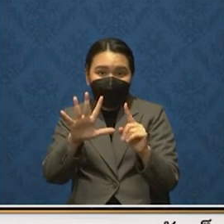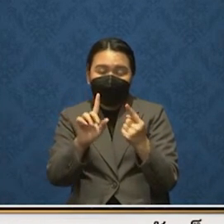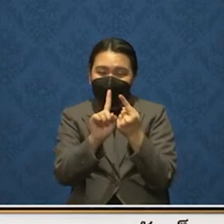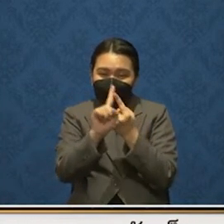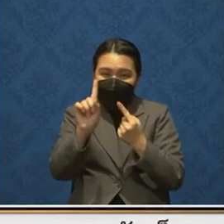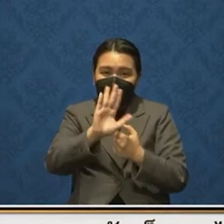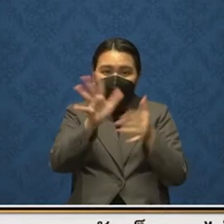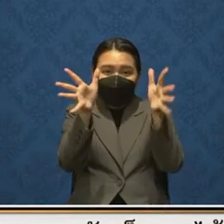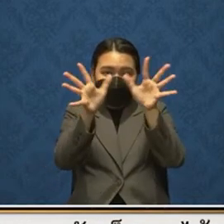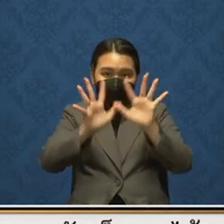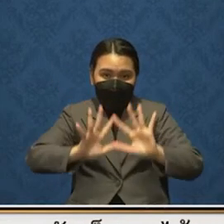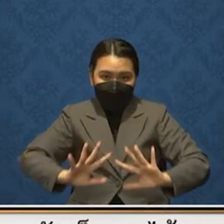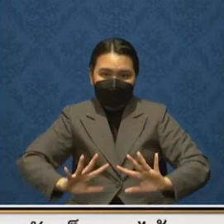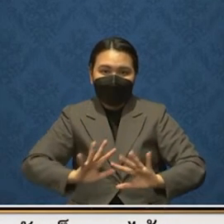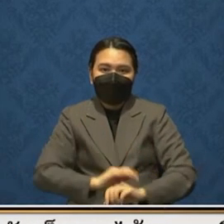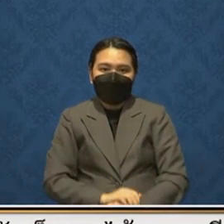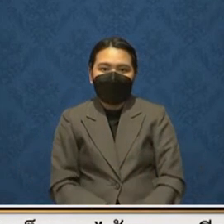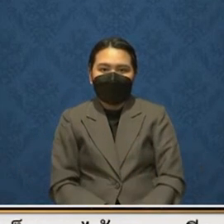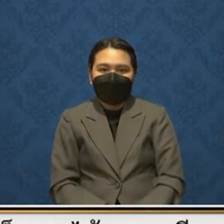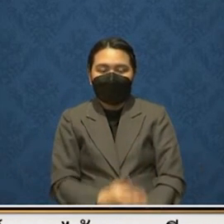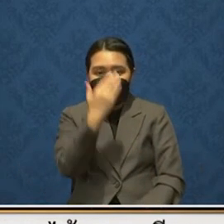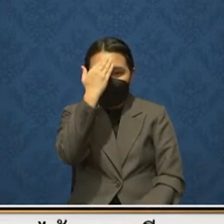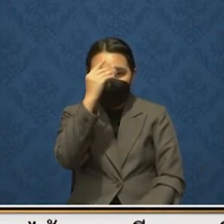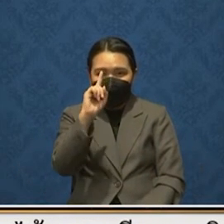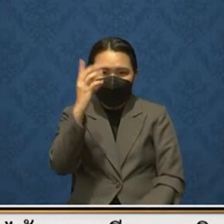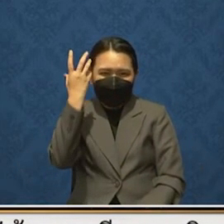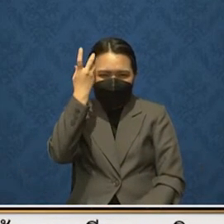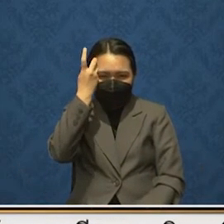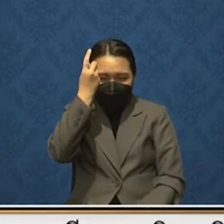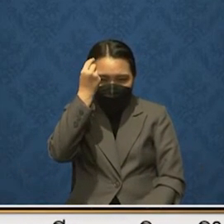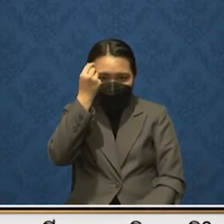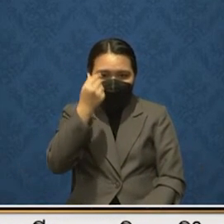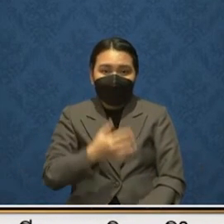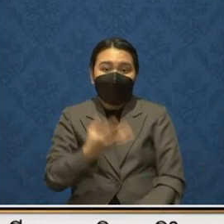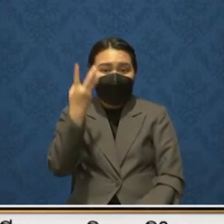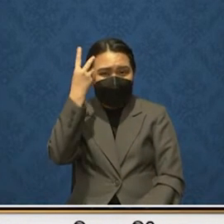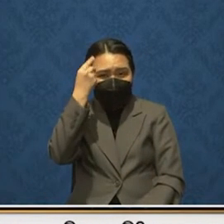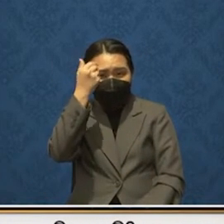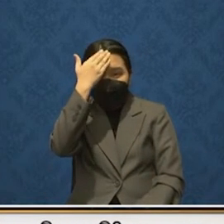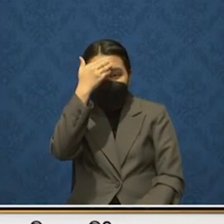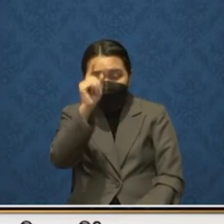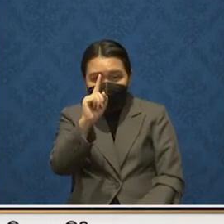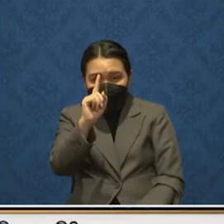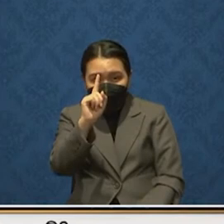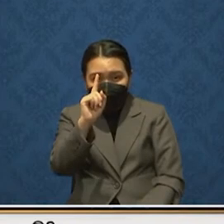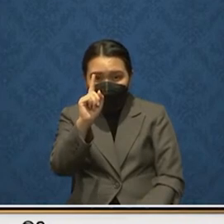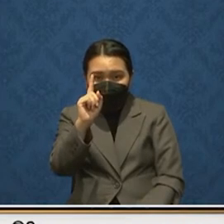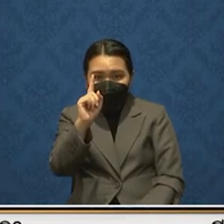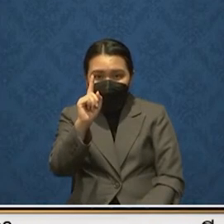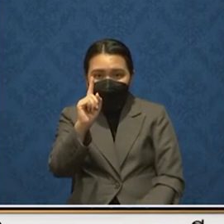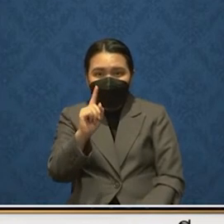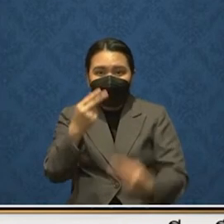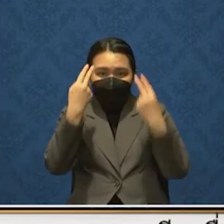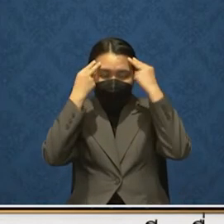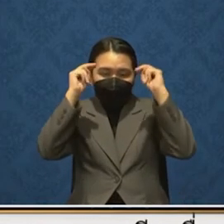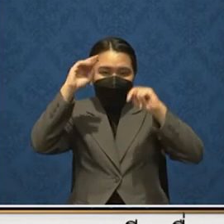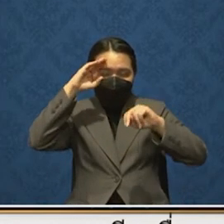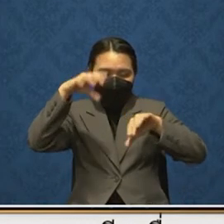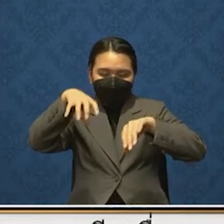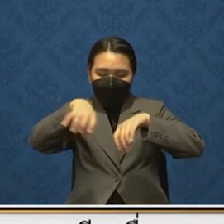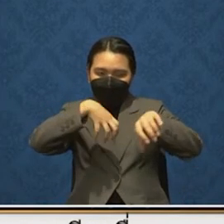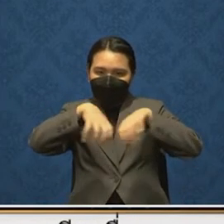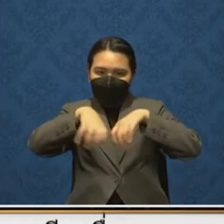ึในอาเศียนนะครับเพราเครียด เคราอะไรครัเครียเพระการบริหารของคุประยุตนะครับ